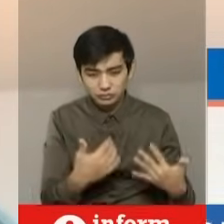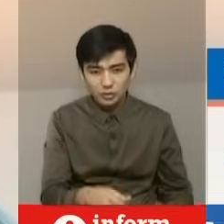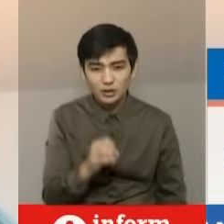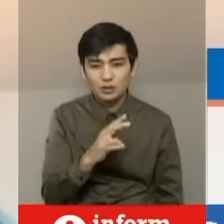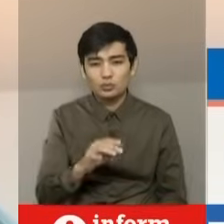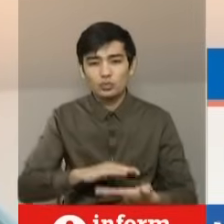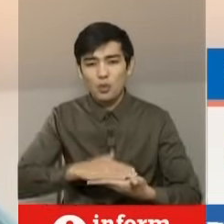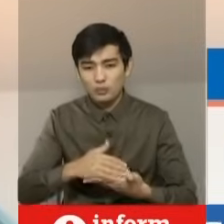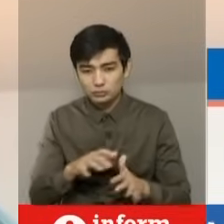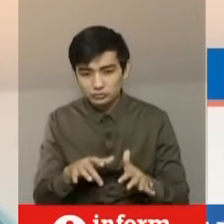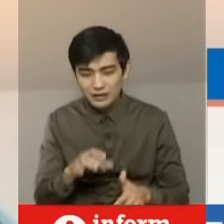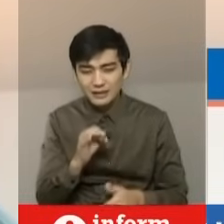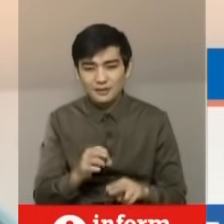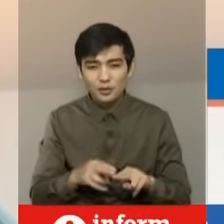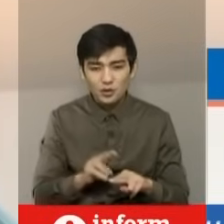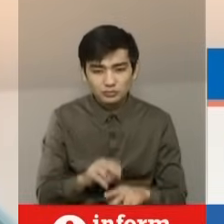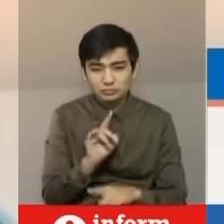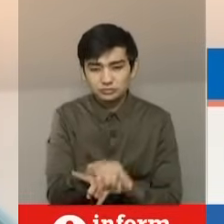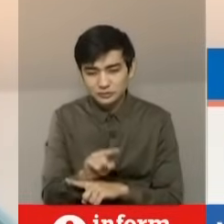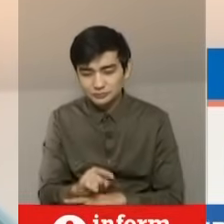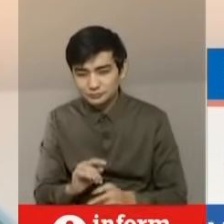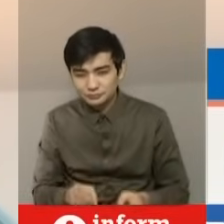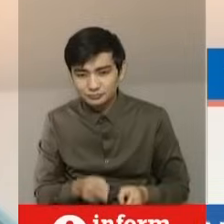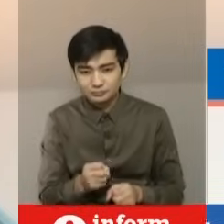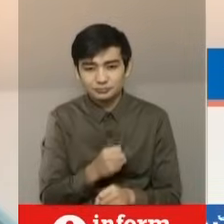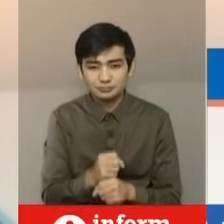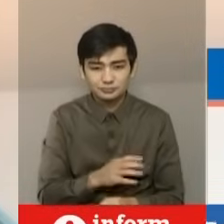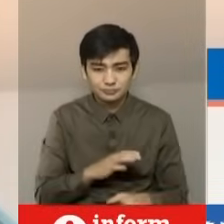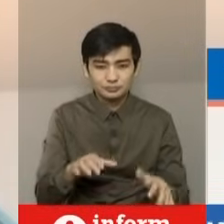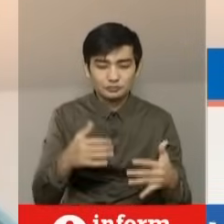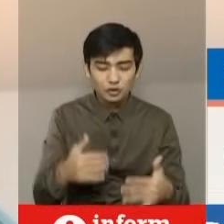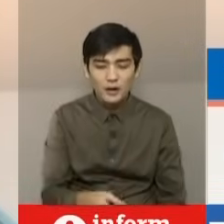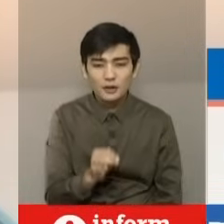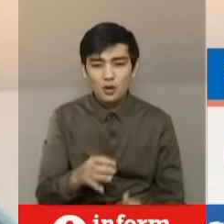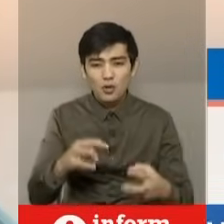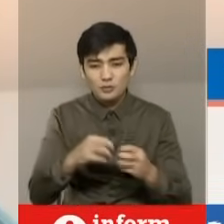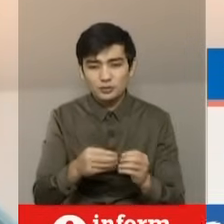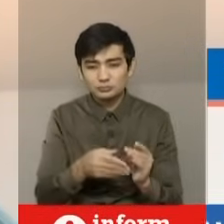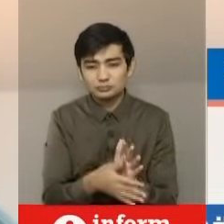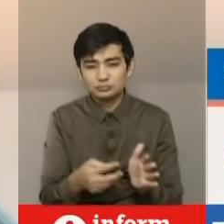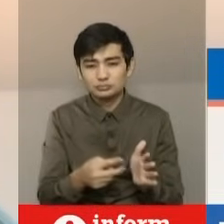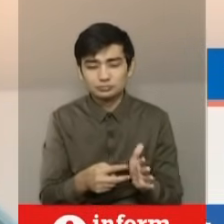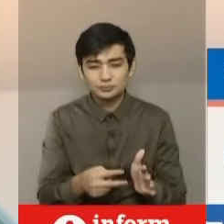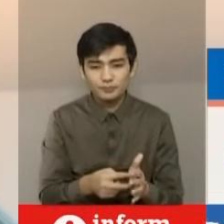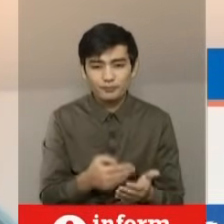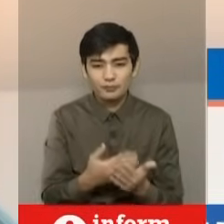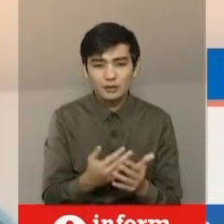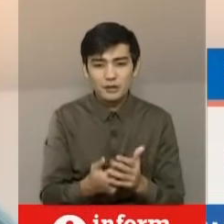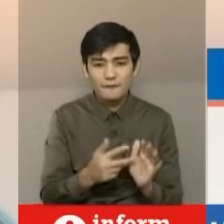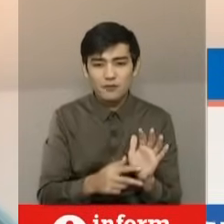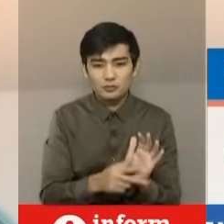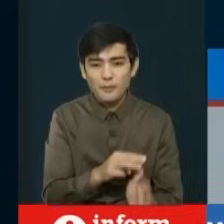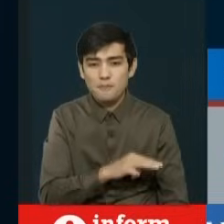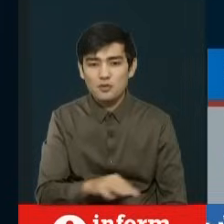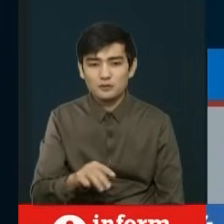интернет-мошенники с помощью которых они совершали преступления общий ущерб составляет почти 80 млн